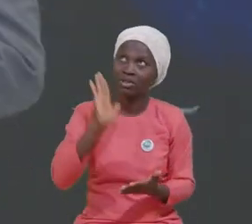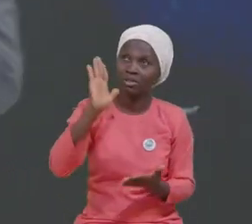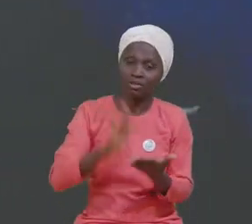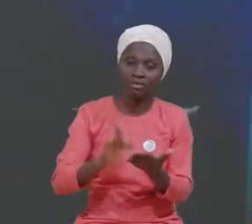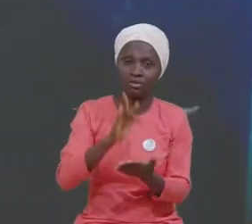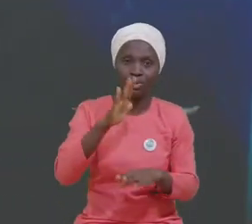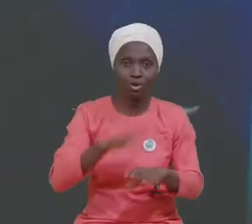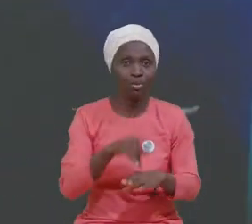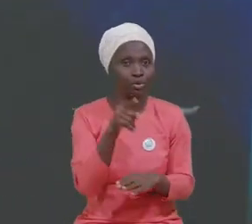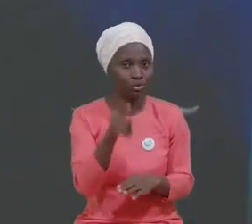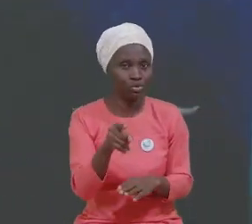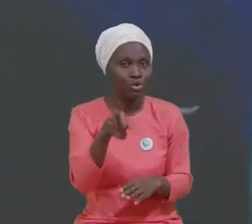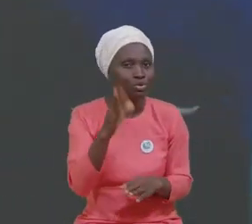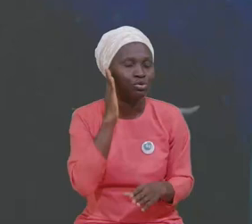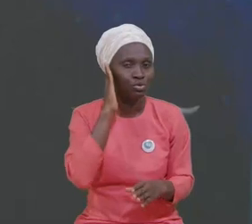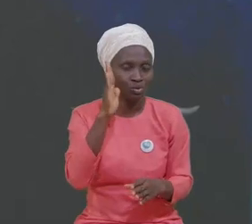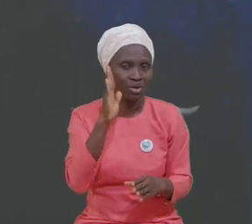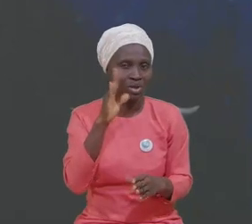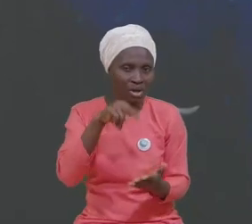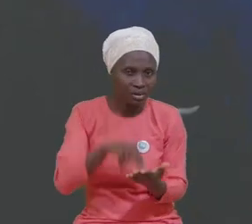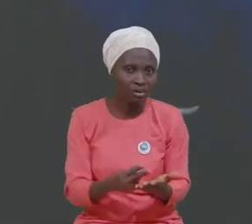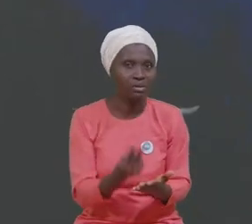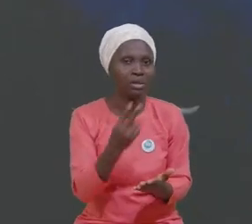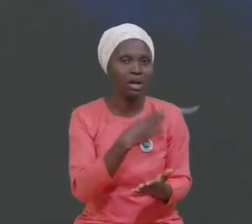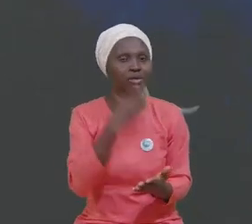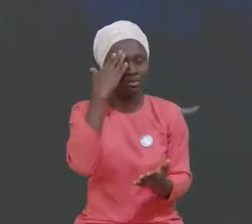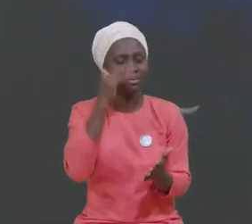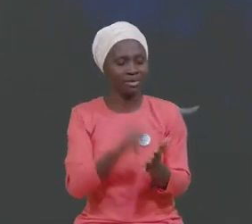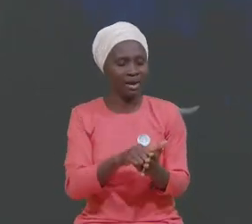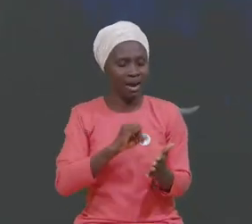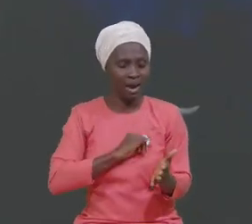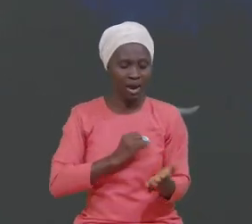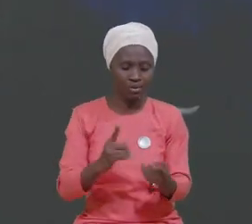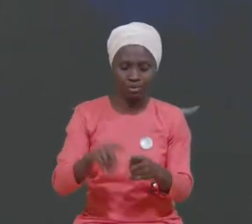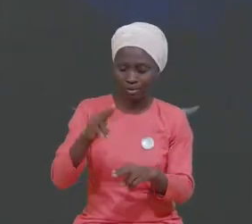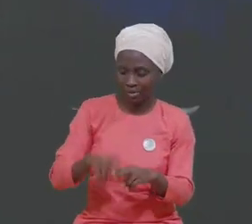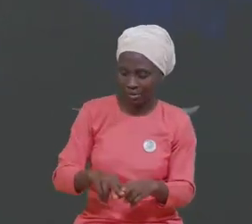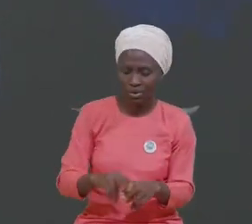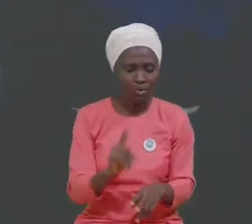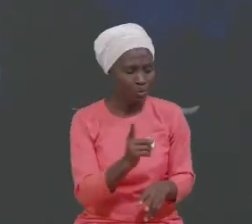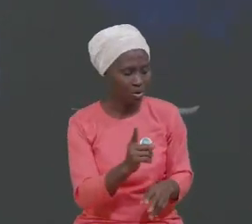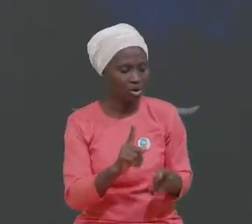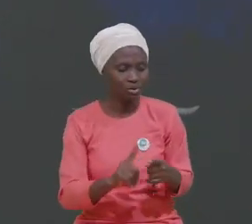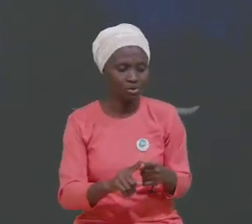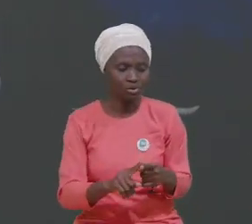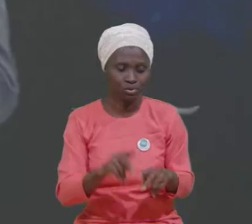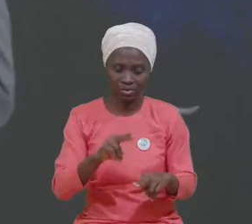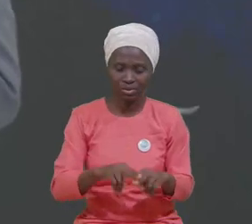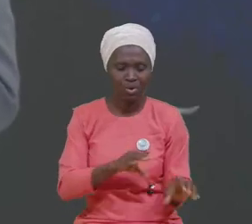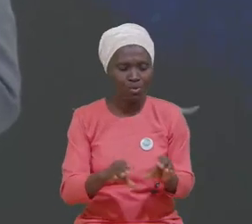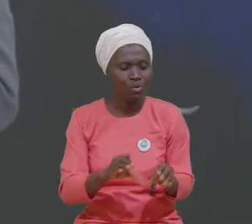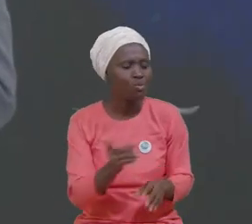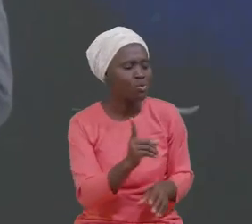t'aura envoyé sa gloire, tu vas te lever et tu sauras. Oh, je vais m'asseoir. Où est-ce